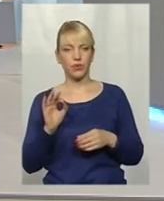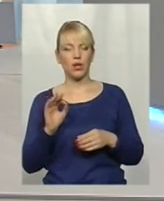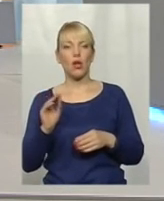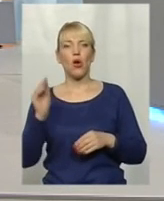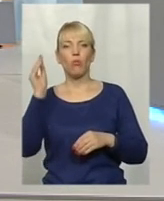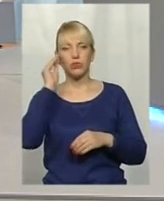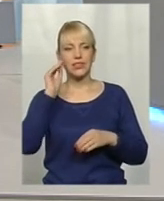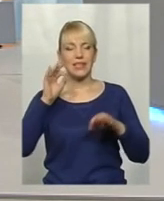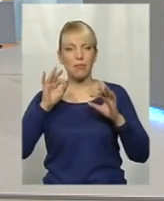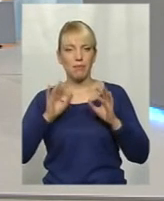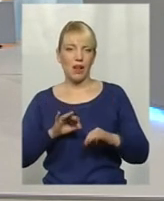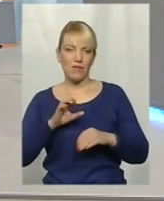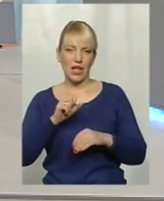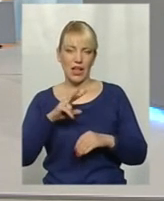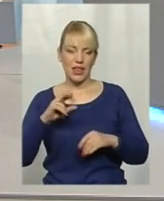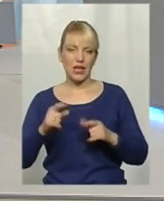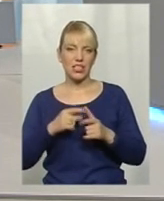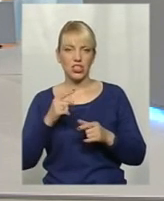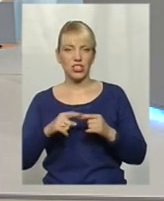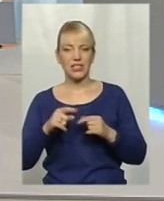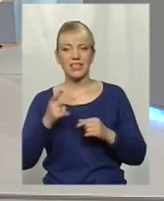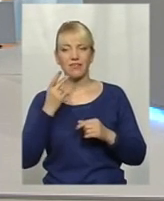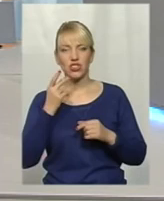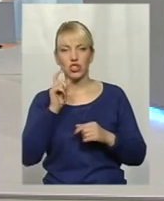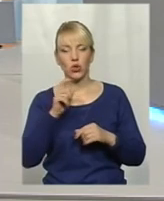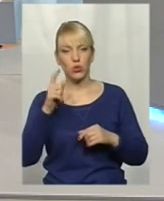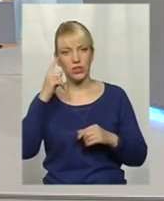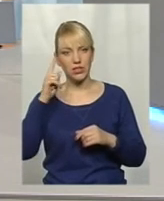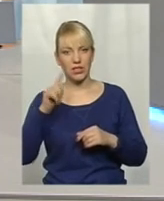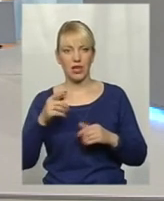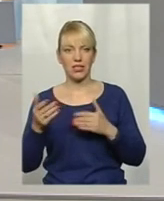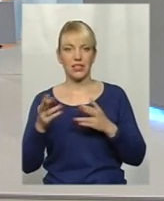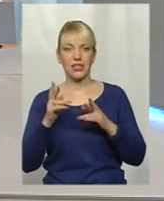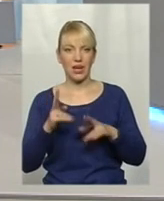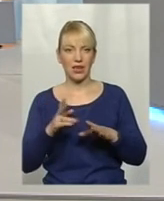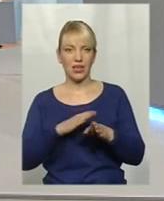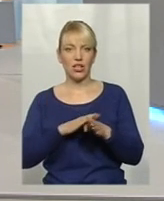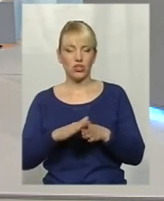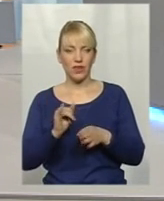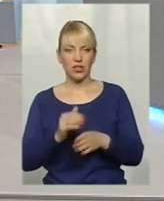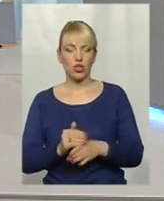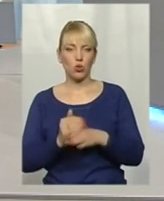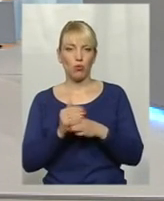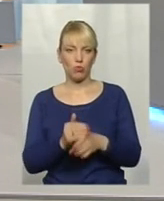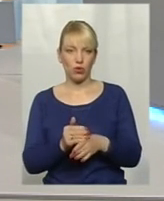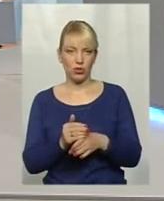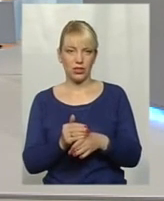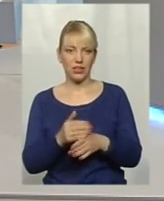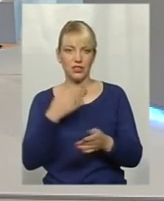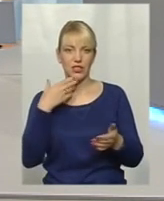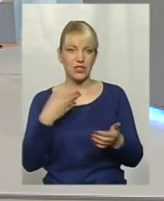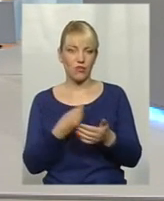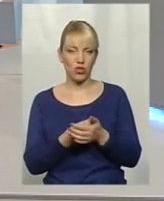позиція правильна, але чи завжди ці люди знають, яким чином реалізувати і допомогти